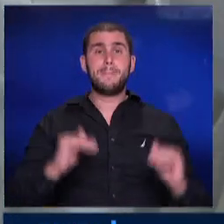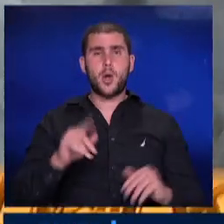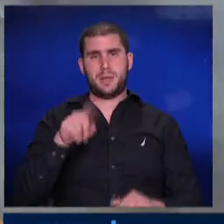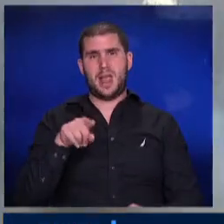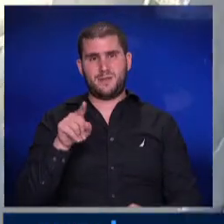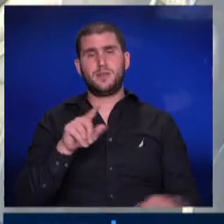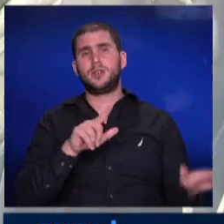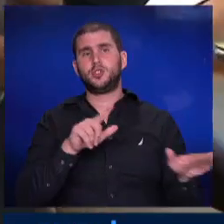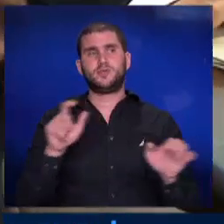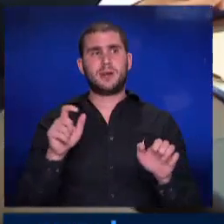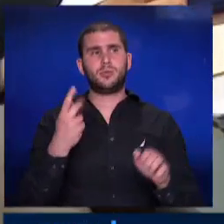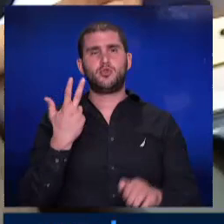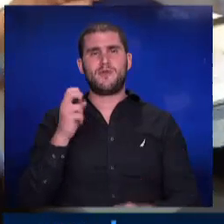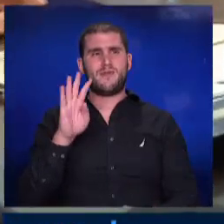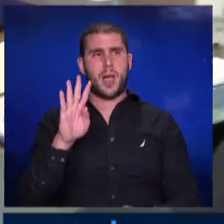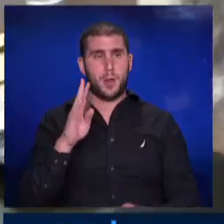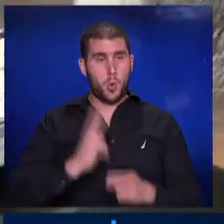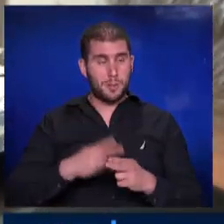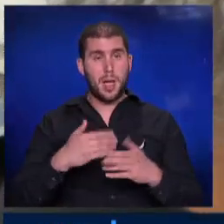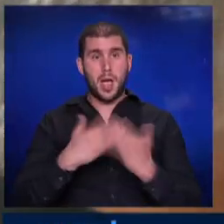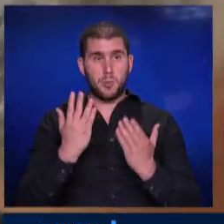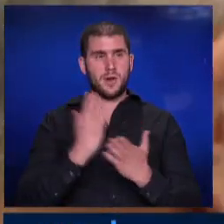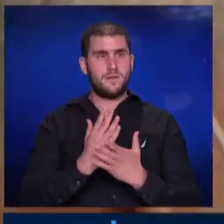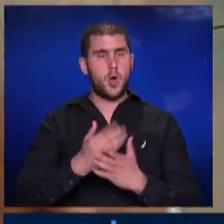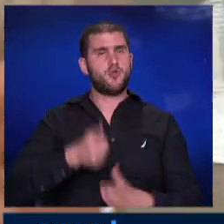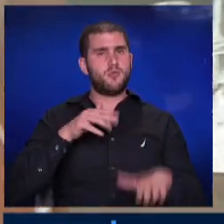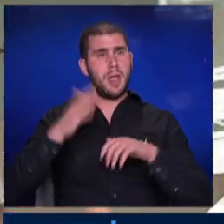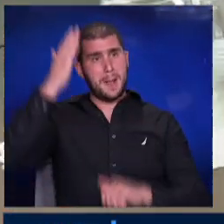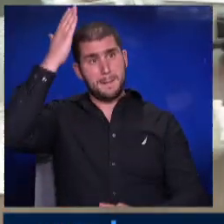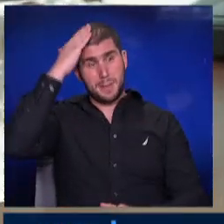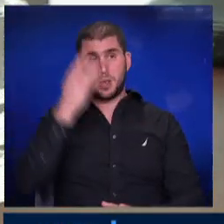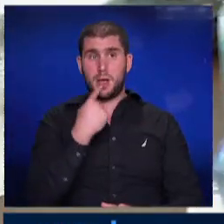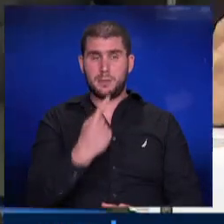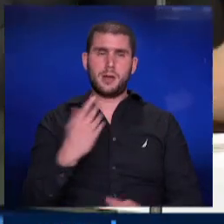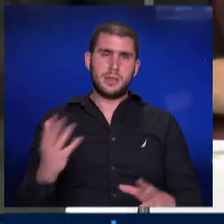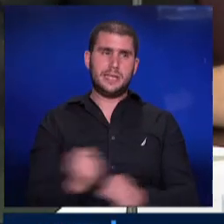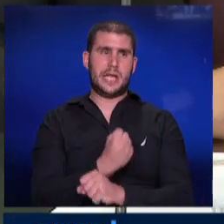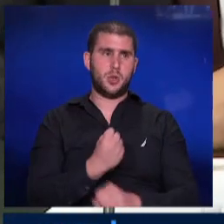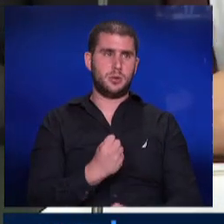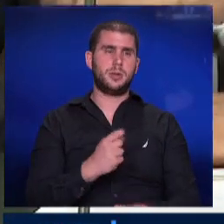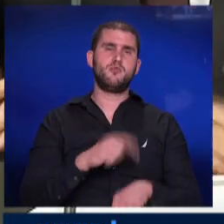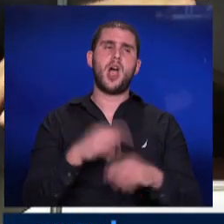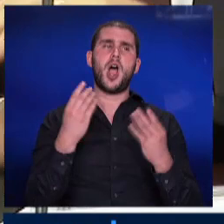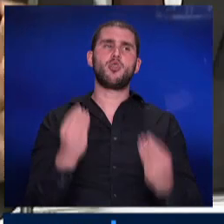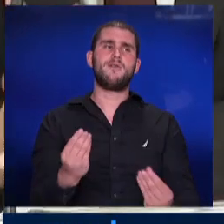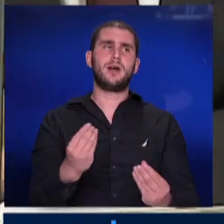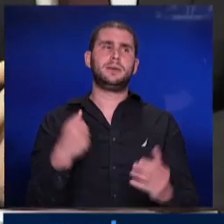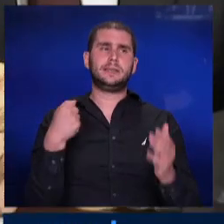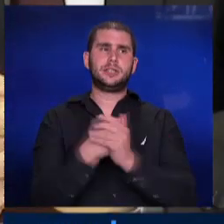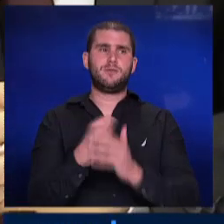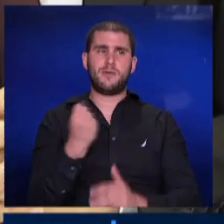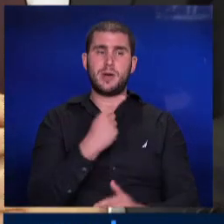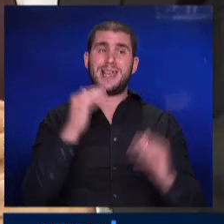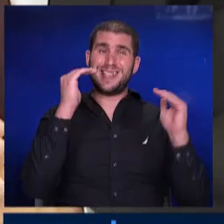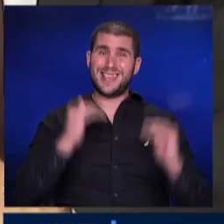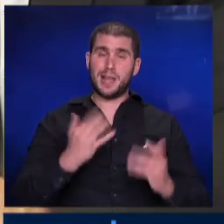ועמד על 734. הבוקר הרשה לעצמו ראש הממשלה בנט להכריז ניצחון. בשעה טובה בסוף השבוע ירד